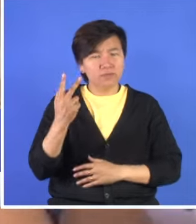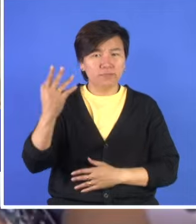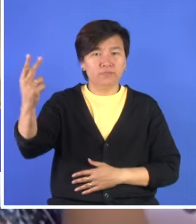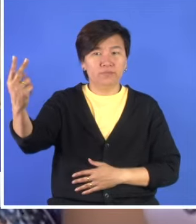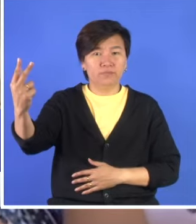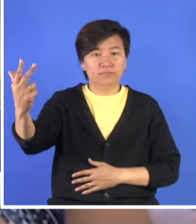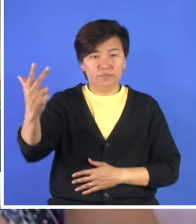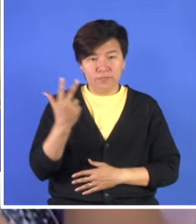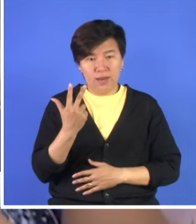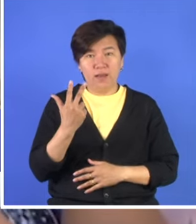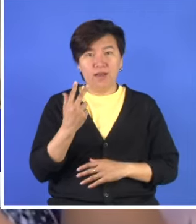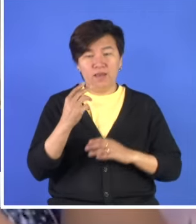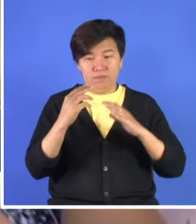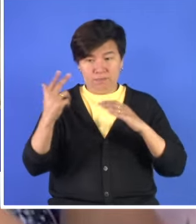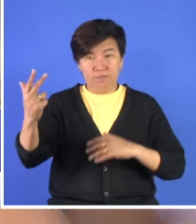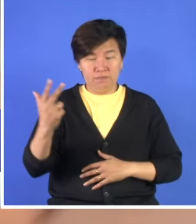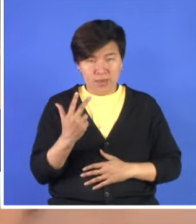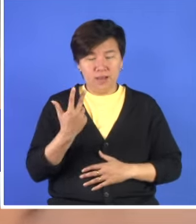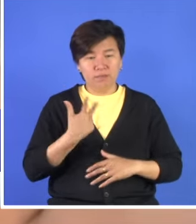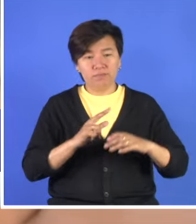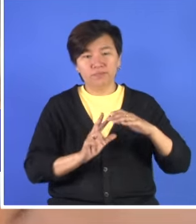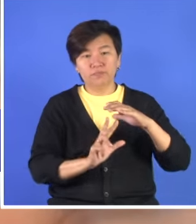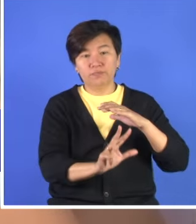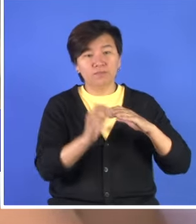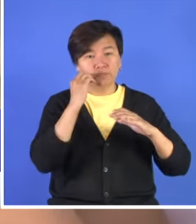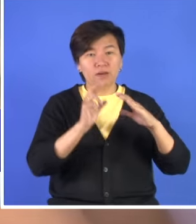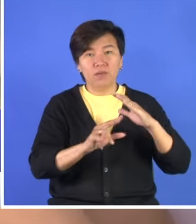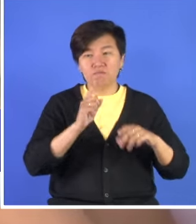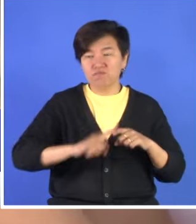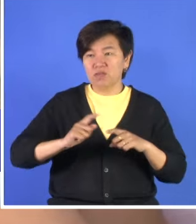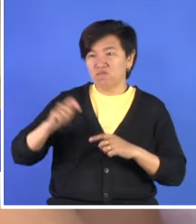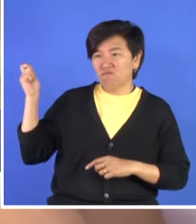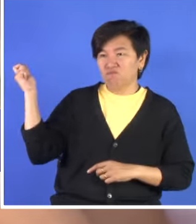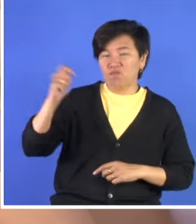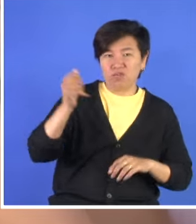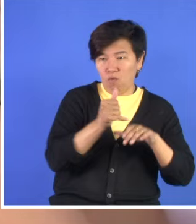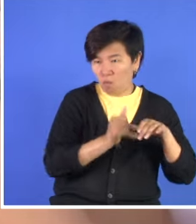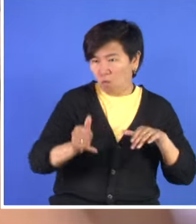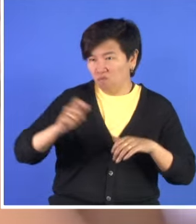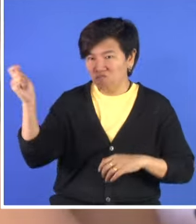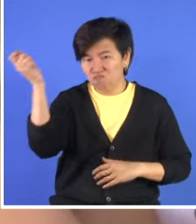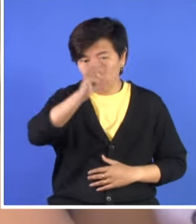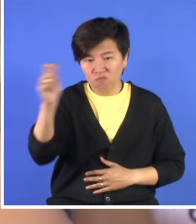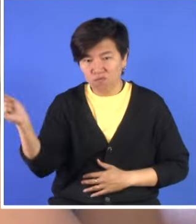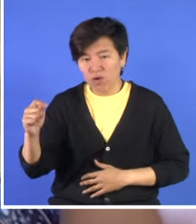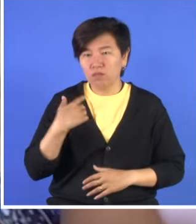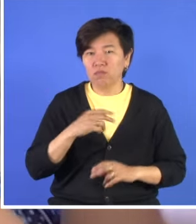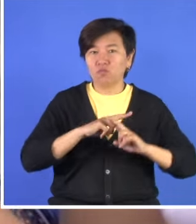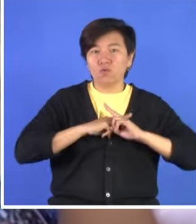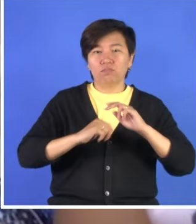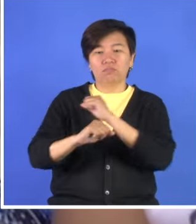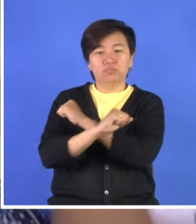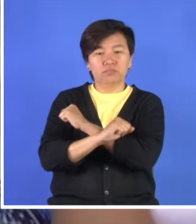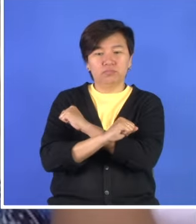ามเข้าไปในบ้านแล้วทีนี้แฟนหนูก็เลยเอามีดไล่ฟันเพราะว่ามันก็บอกว่ามันบอกว่ามันป้องกันตัวคือเ